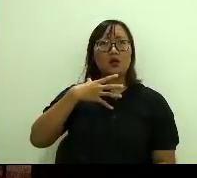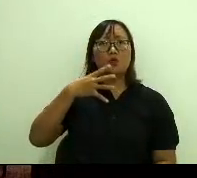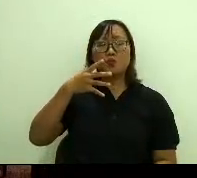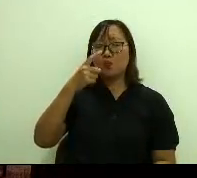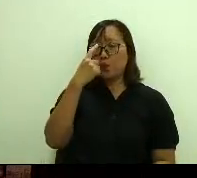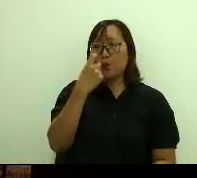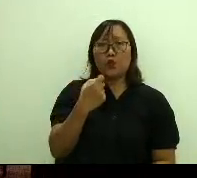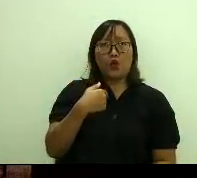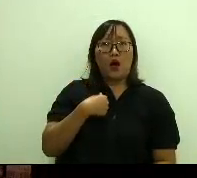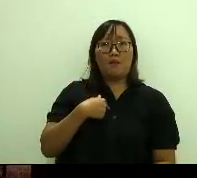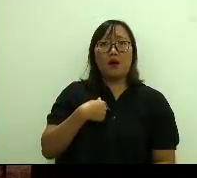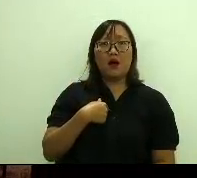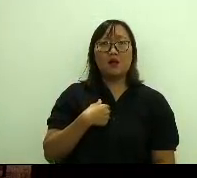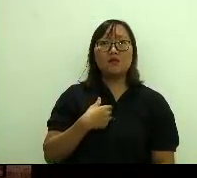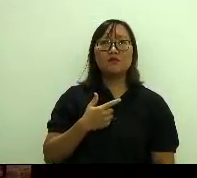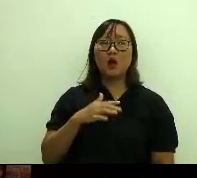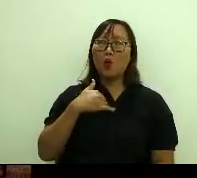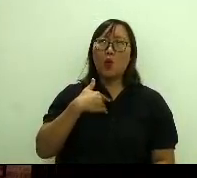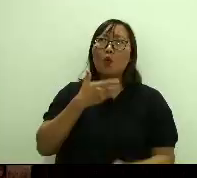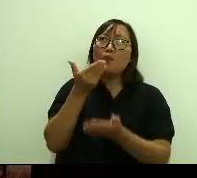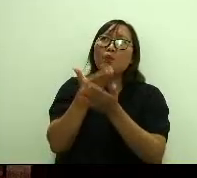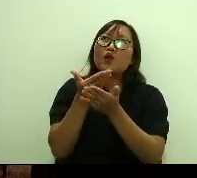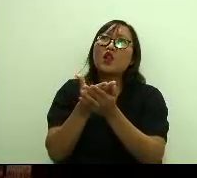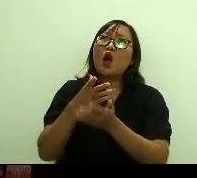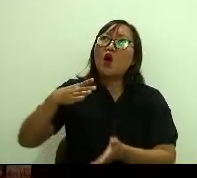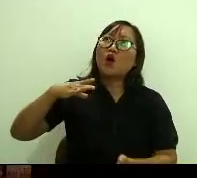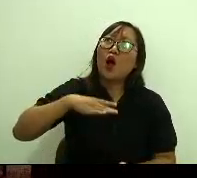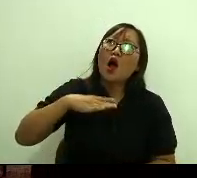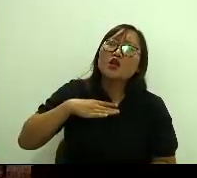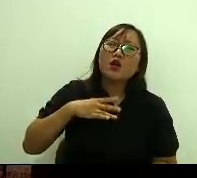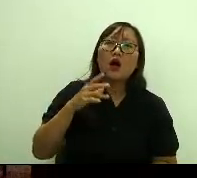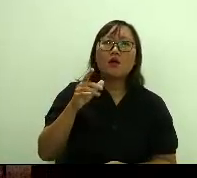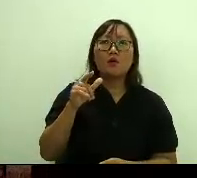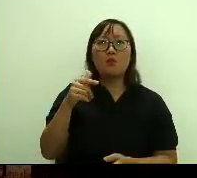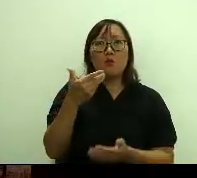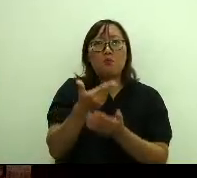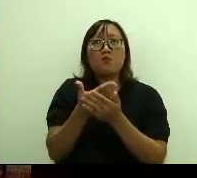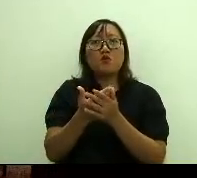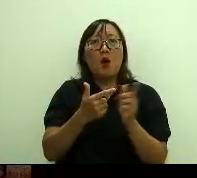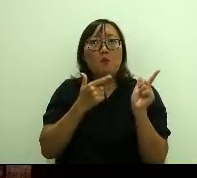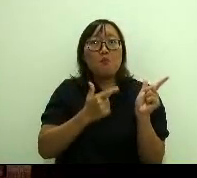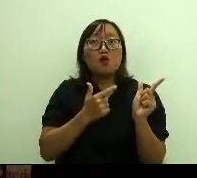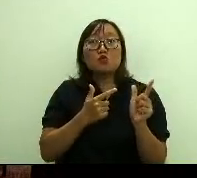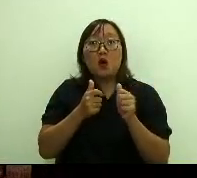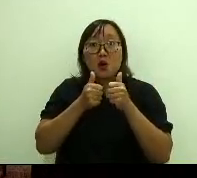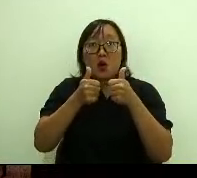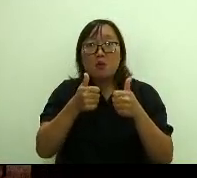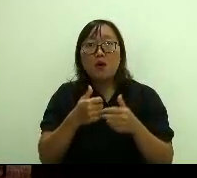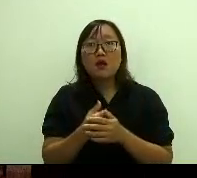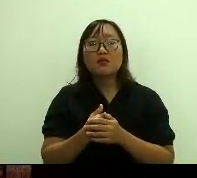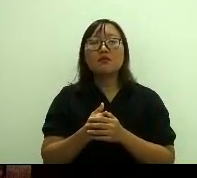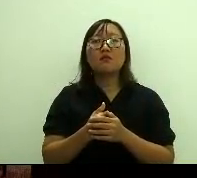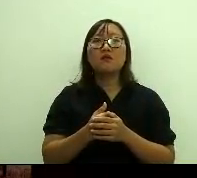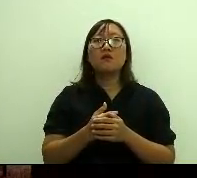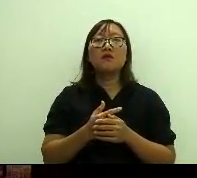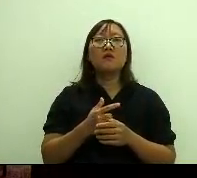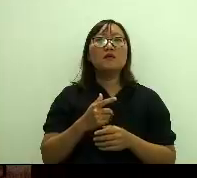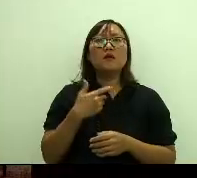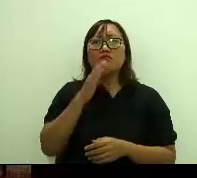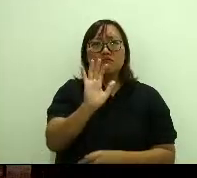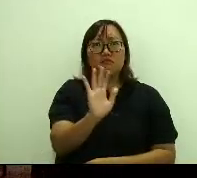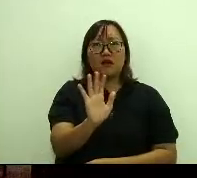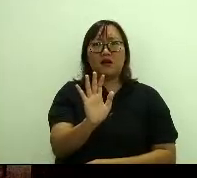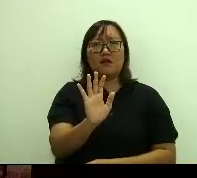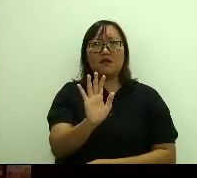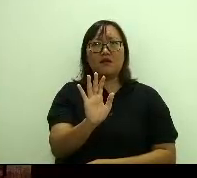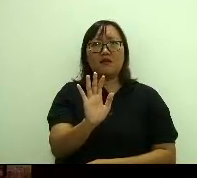tidak minta pasukannya hebat, dia tidak minta emas, dia tidak minta hal-hal yang lain. Ya, dia tahu persis apa yang